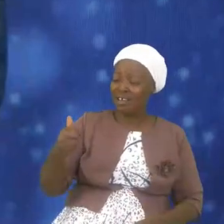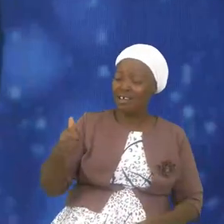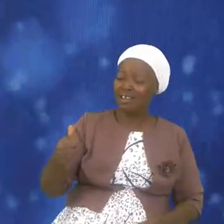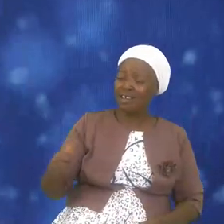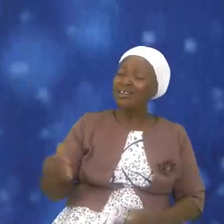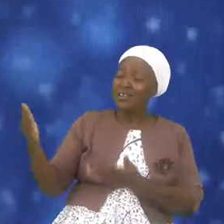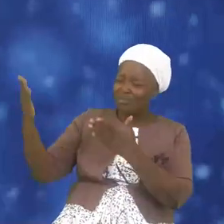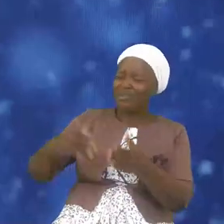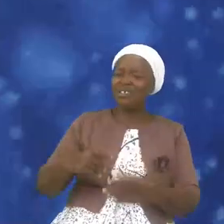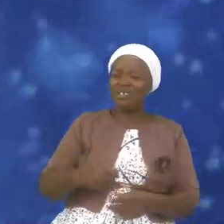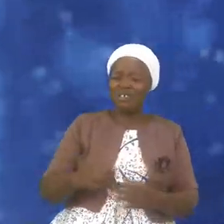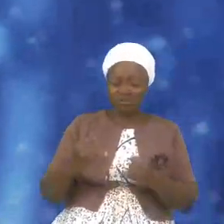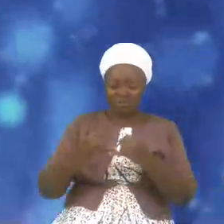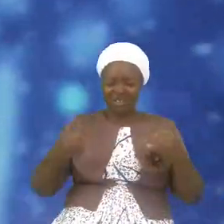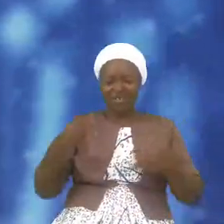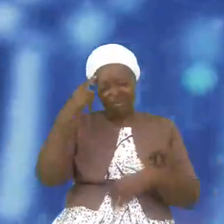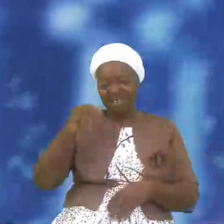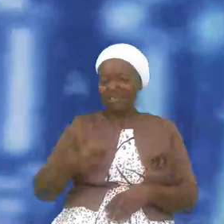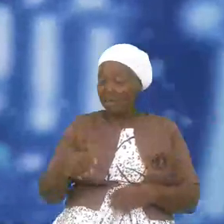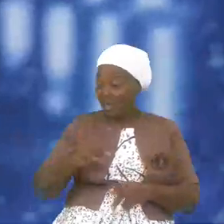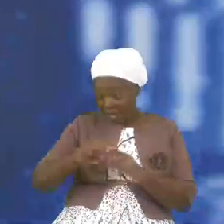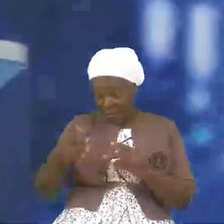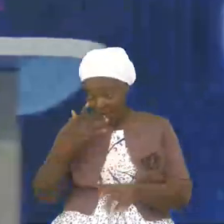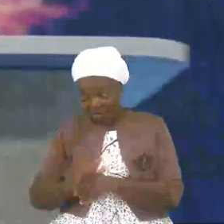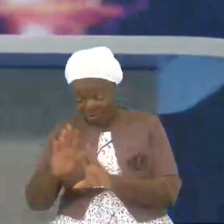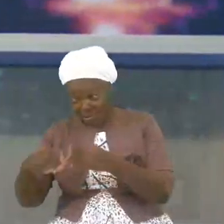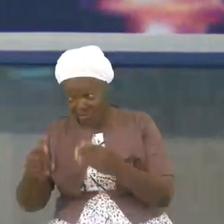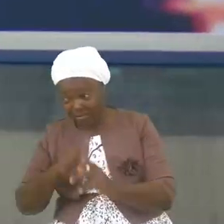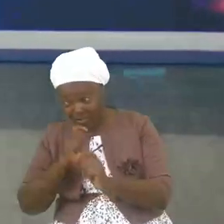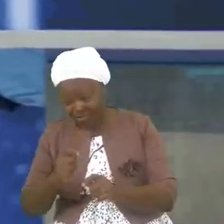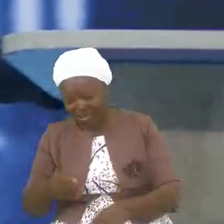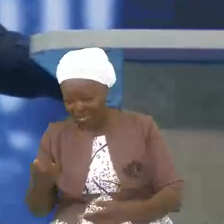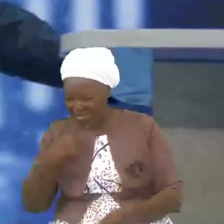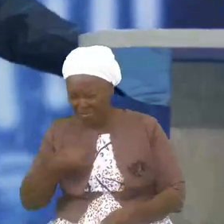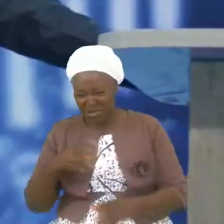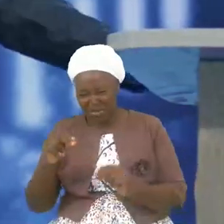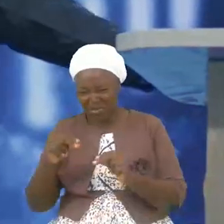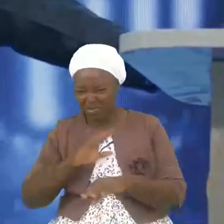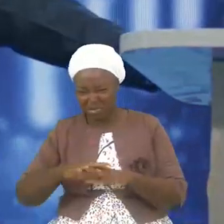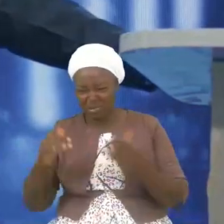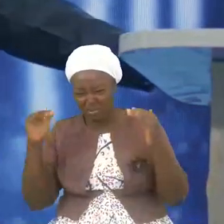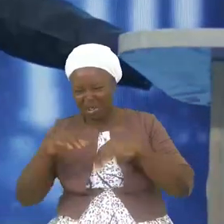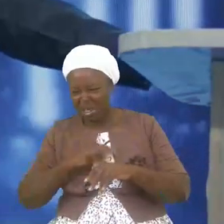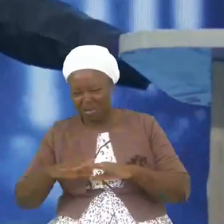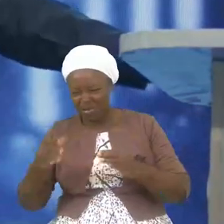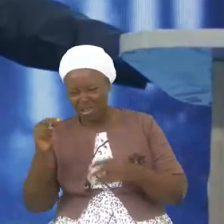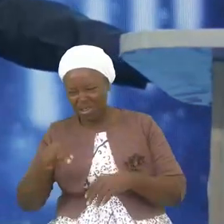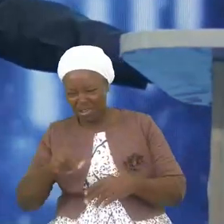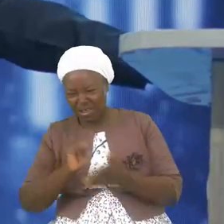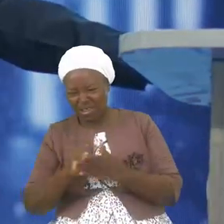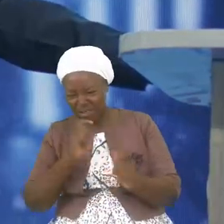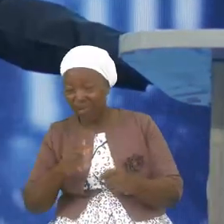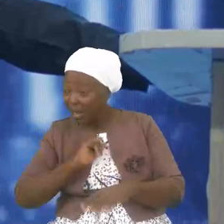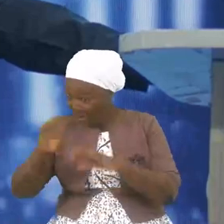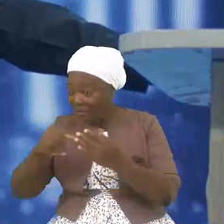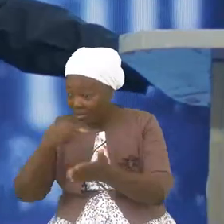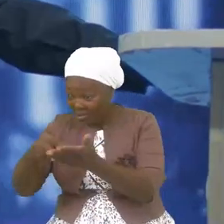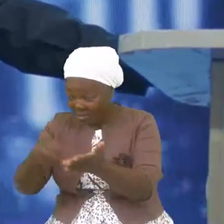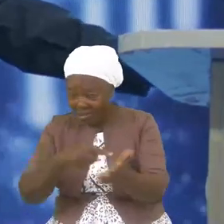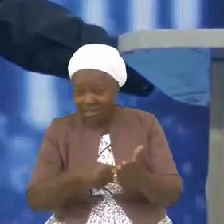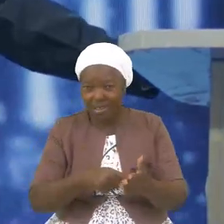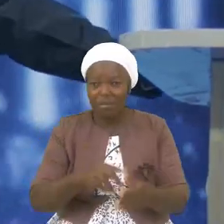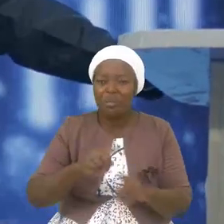mettez-le ça au cou. Je t'ai dit que je te ferai des cadeaux, même si elle dit que tu ne veux pas les dons. Alors je te donne ceci, je te donne cela.